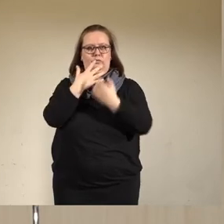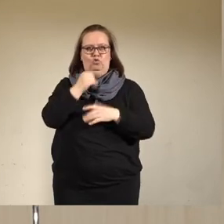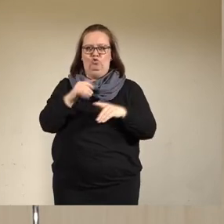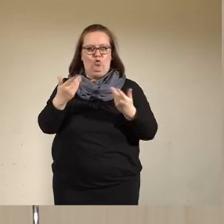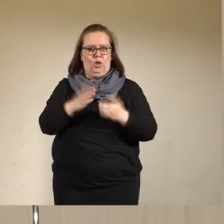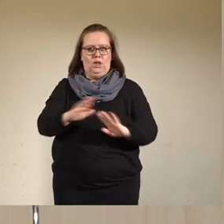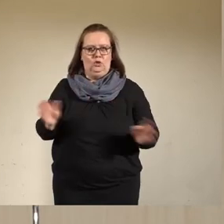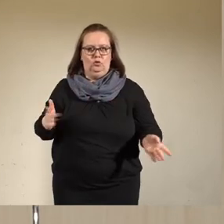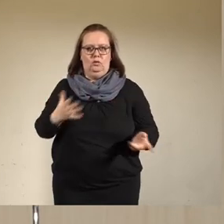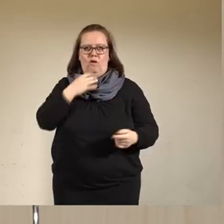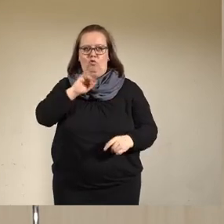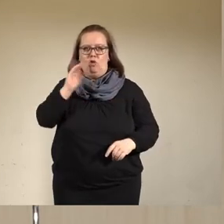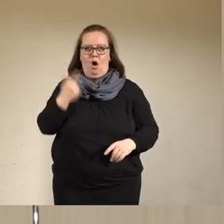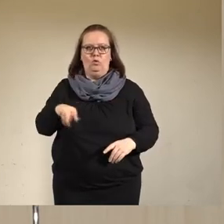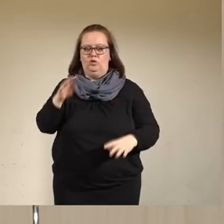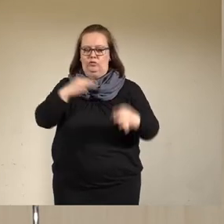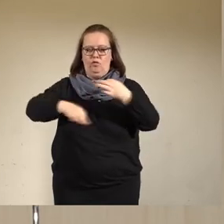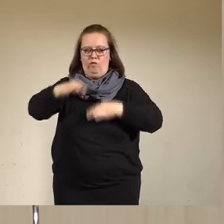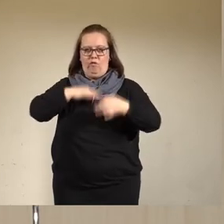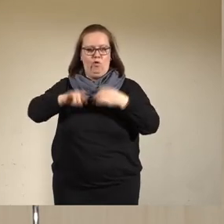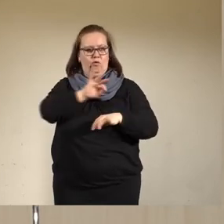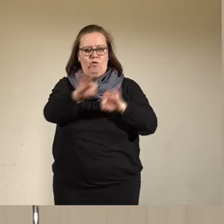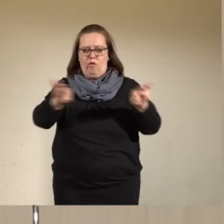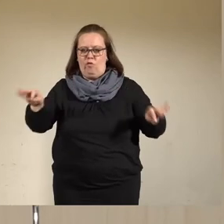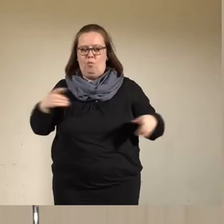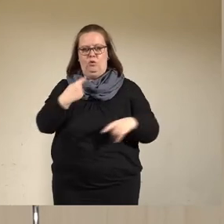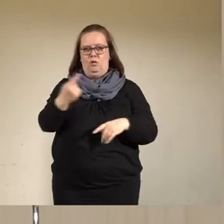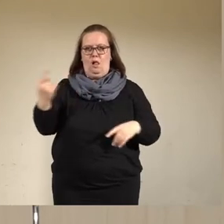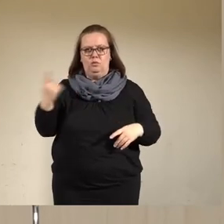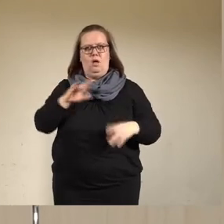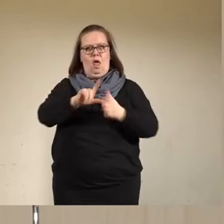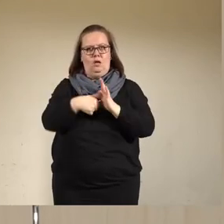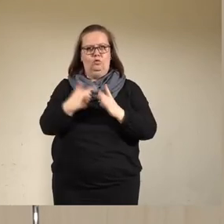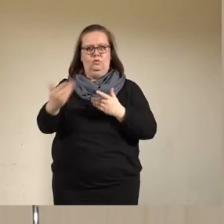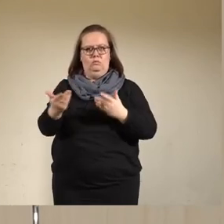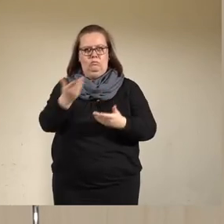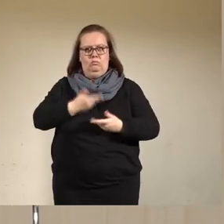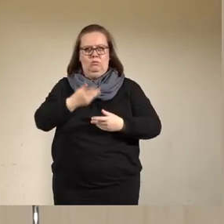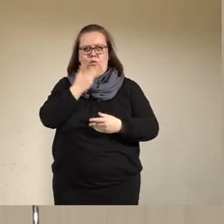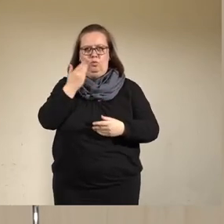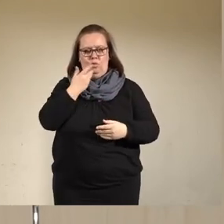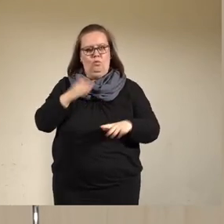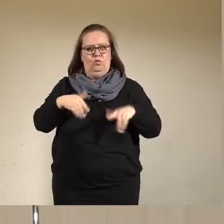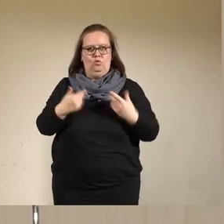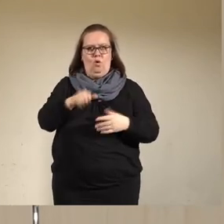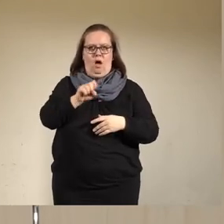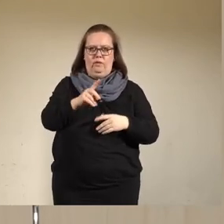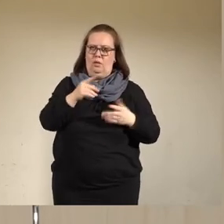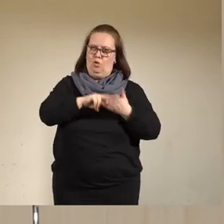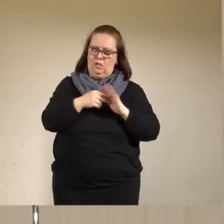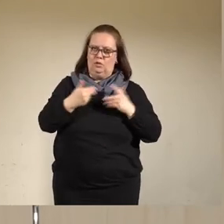wollen. Wir wollen auch keine Rundumversorgung für jeden, ohne dass er selber eine Leistung dafür erbringen muss. Das ist